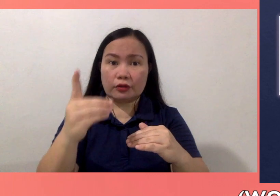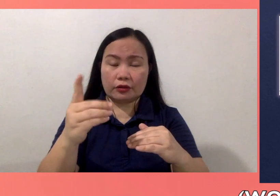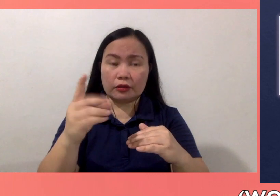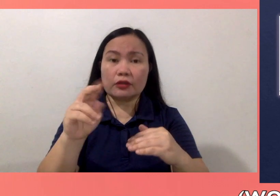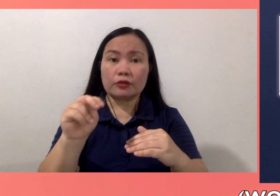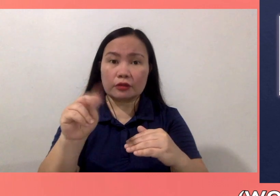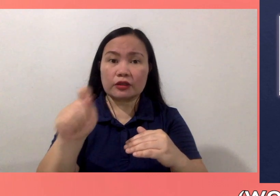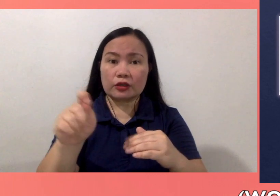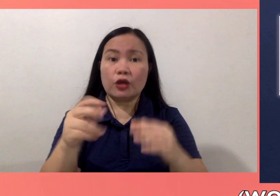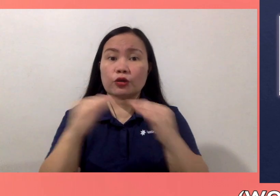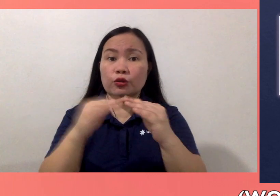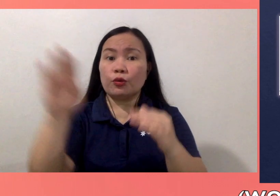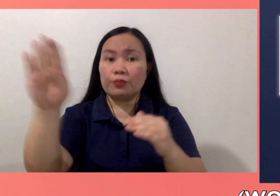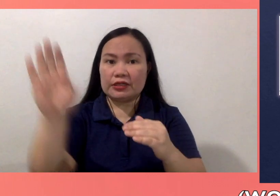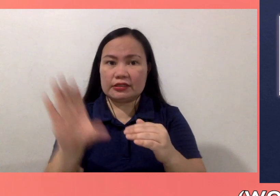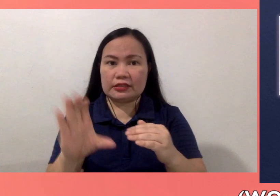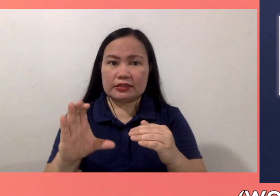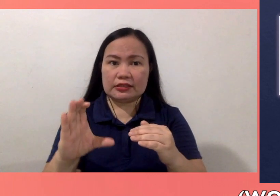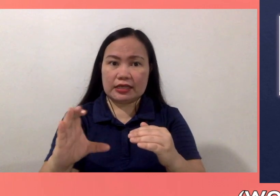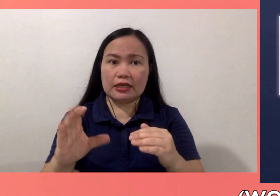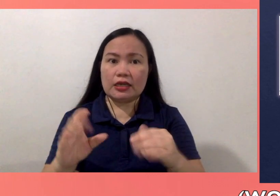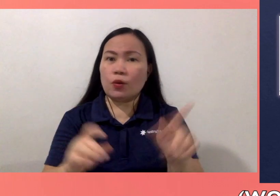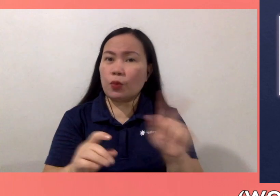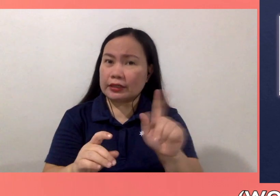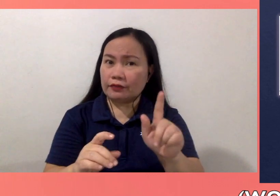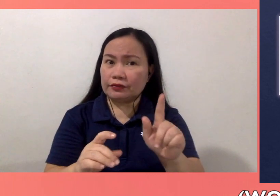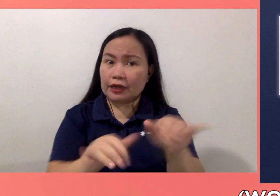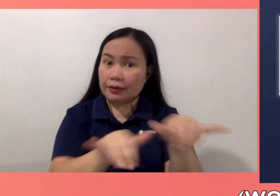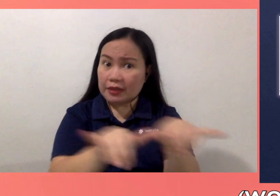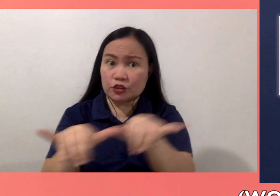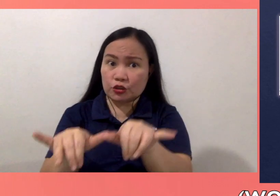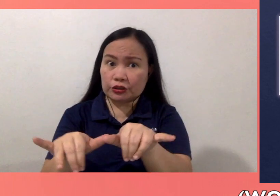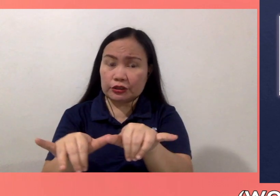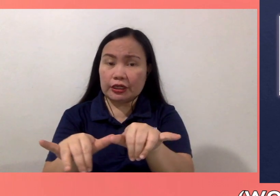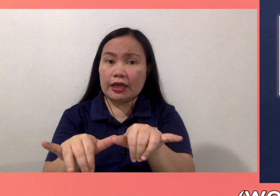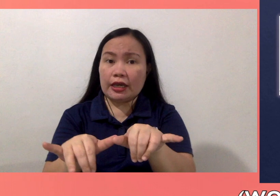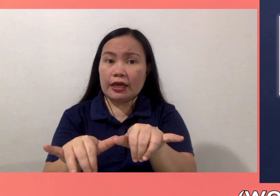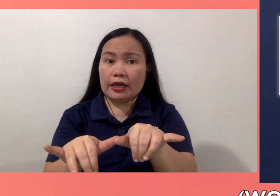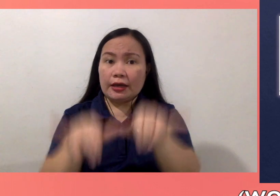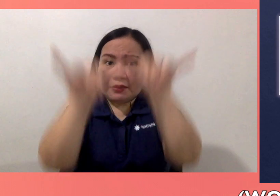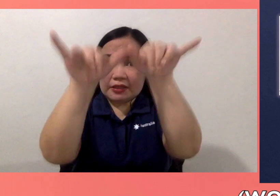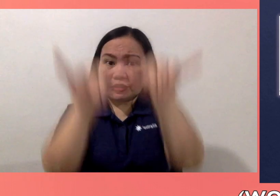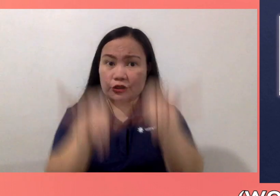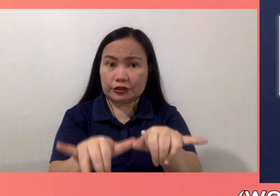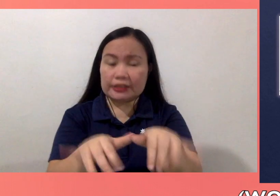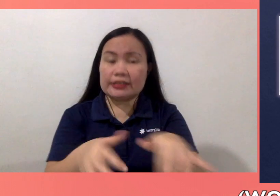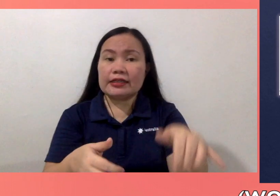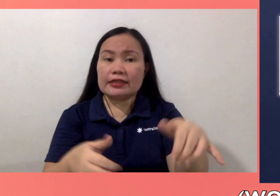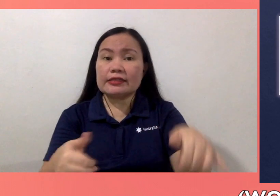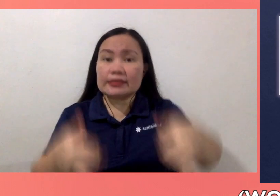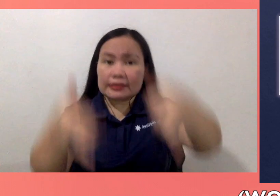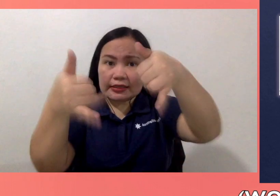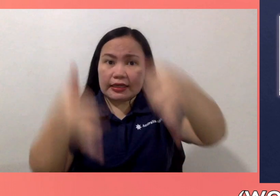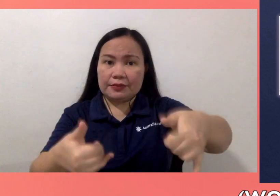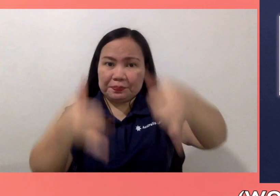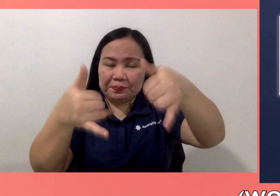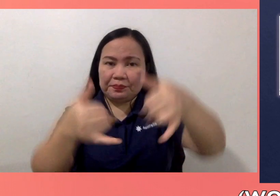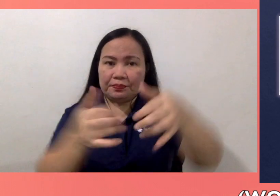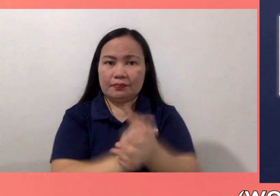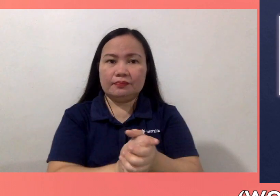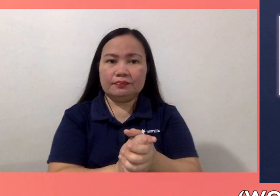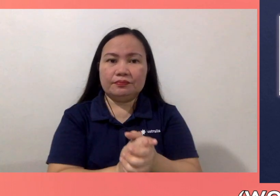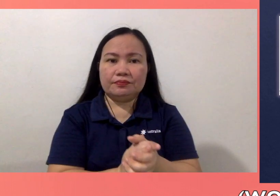sukat nito. And then yung side AB natin, congruent sa side DC.